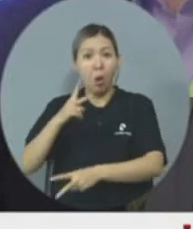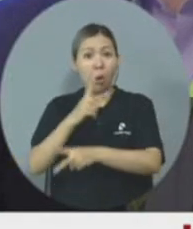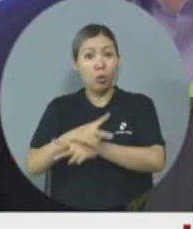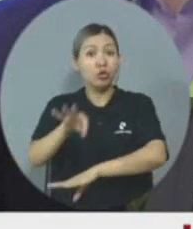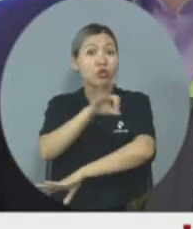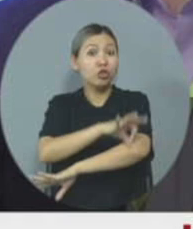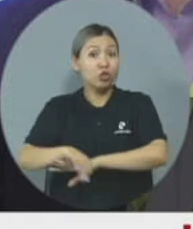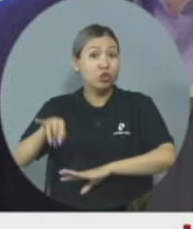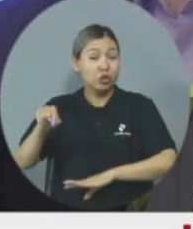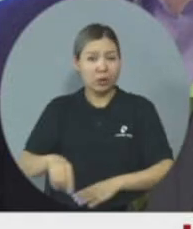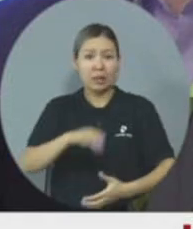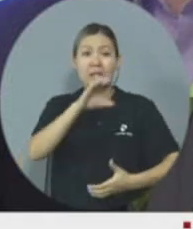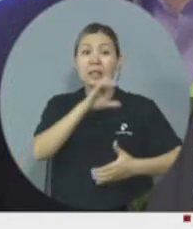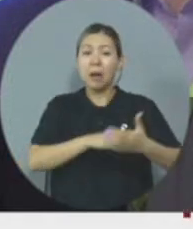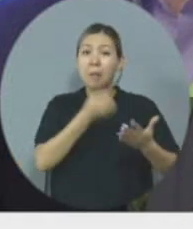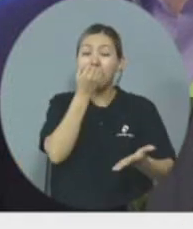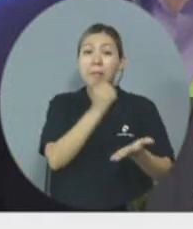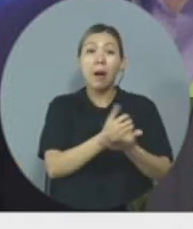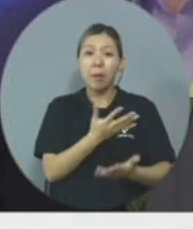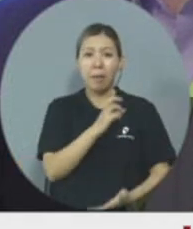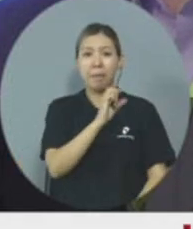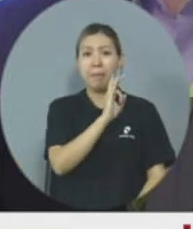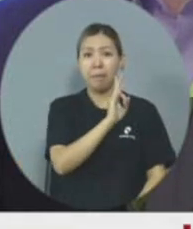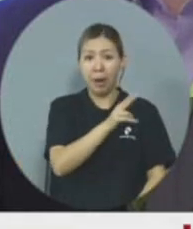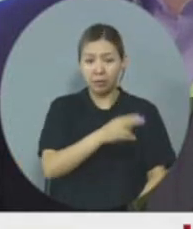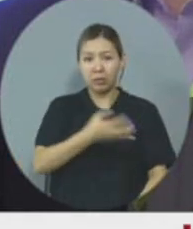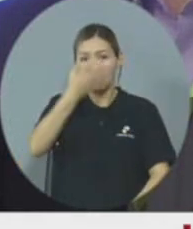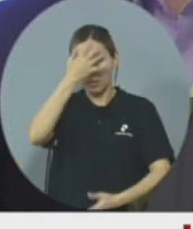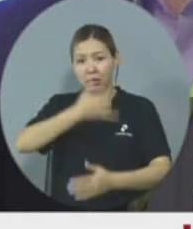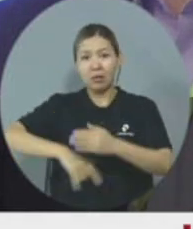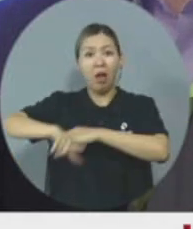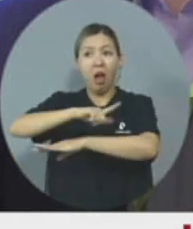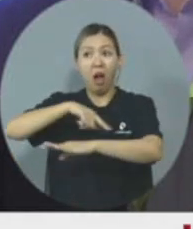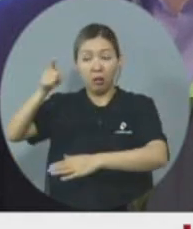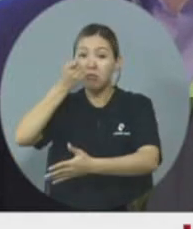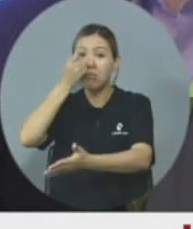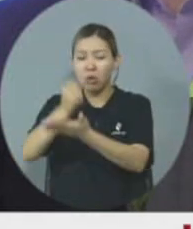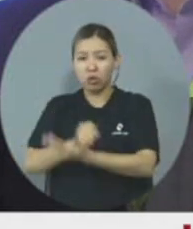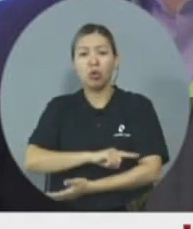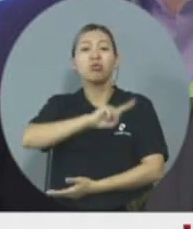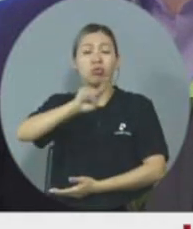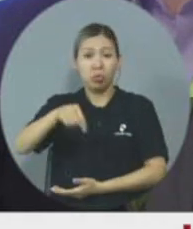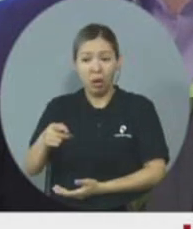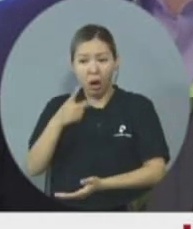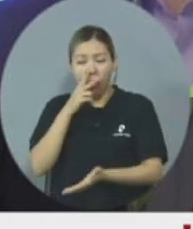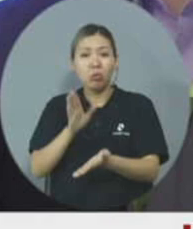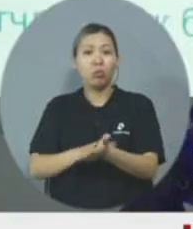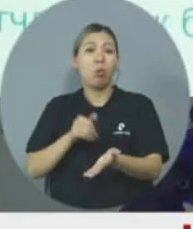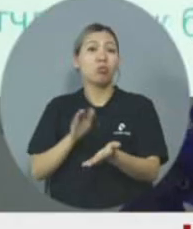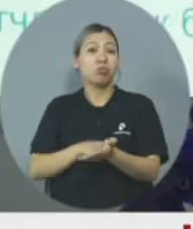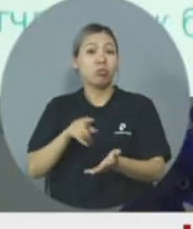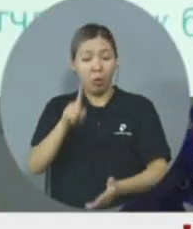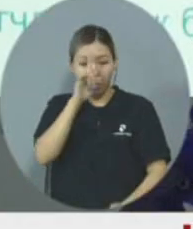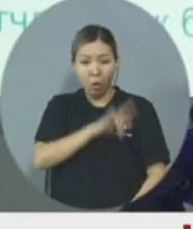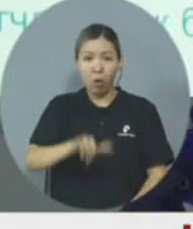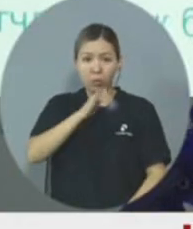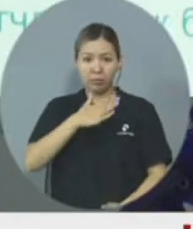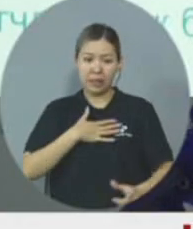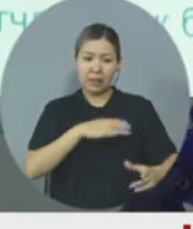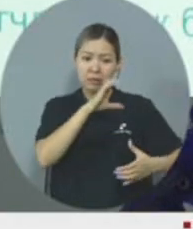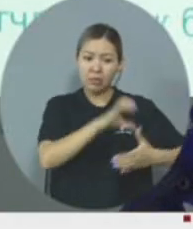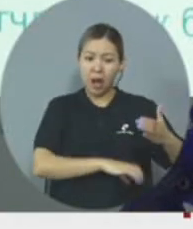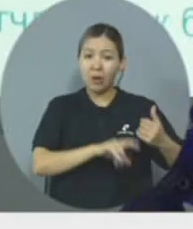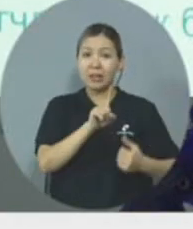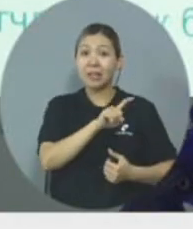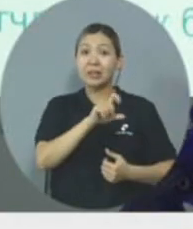баталгааг зөвхөн банк эсвэл засгийн газрын баталгааг зөвшөөрч гаргаж байгаа. Энэ нь очилт утгатай байна. Монгол улсын санхүүгийн зах зээлийн